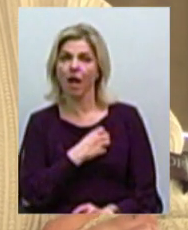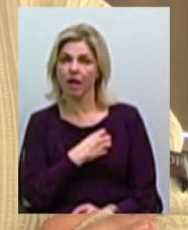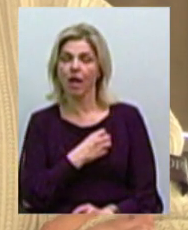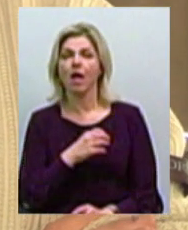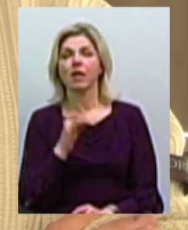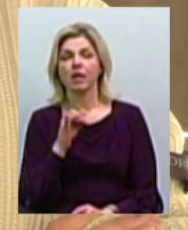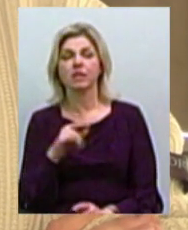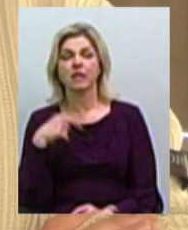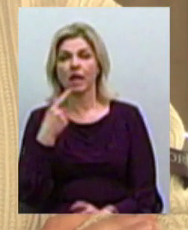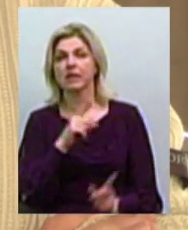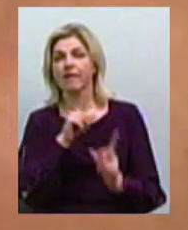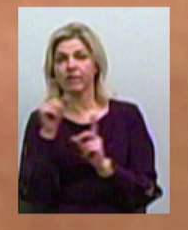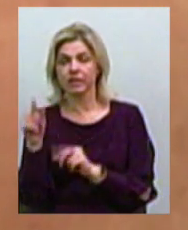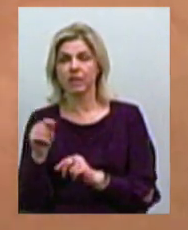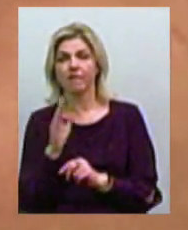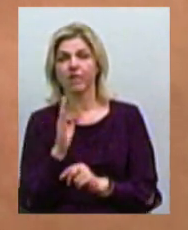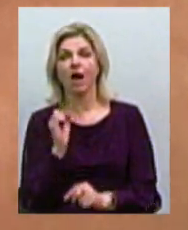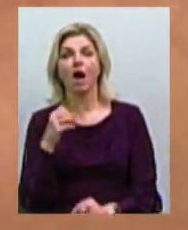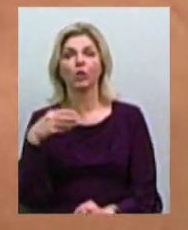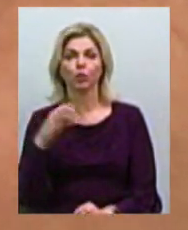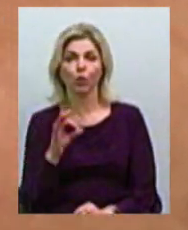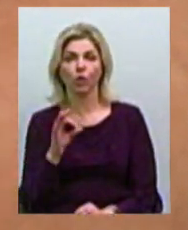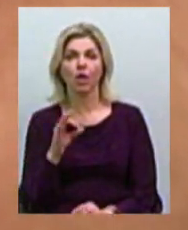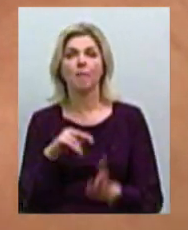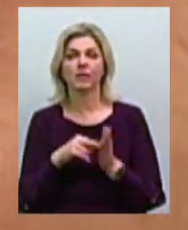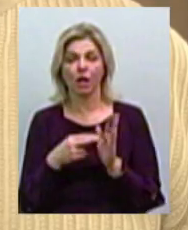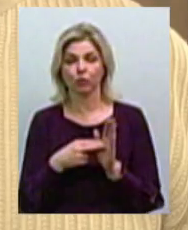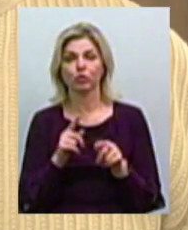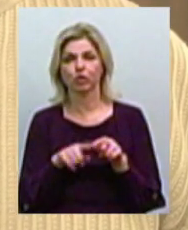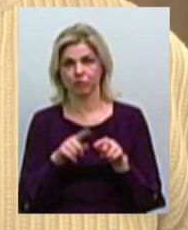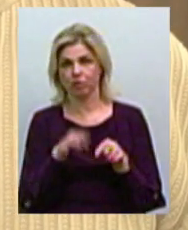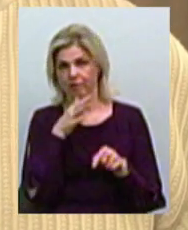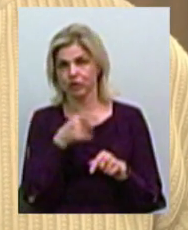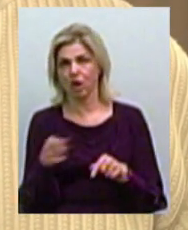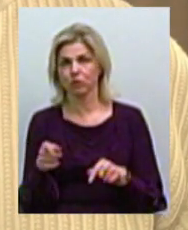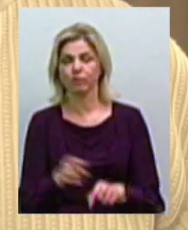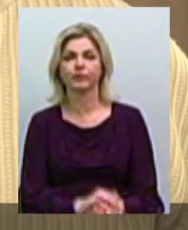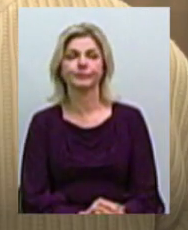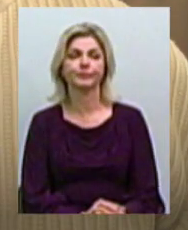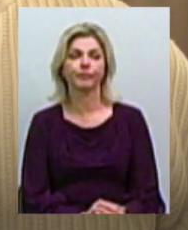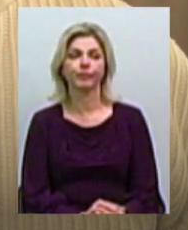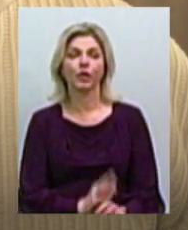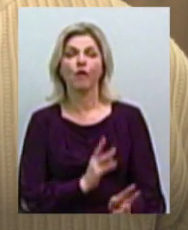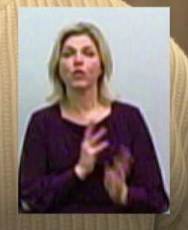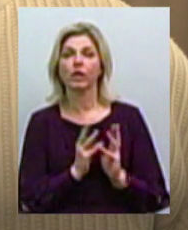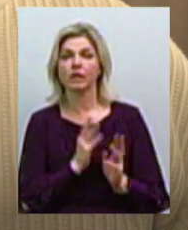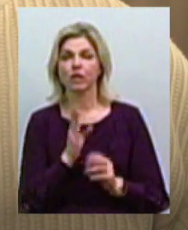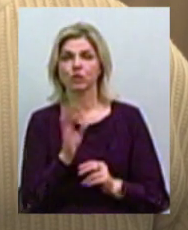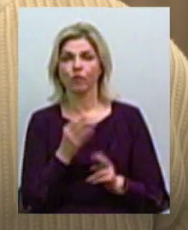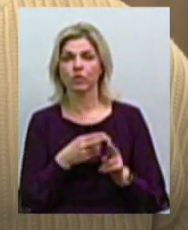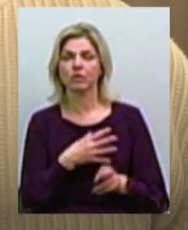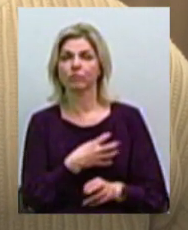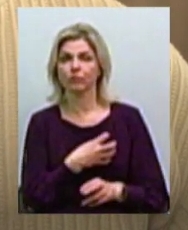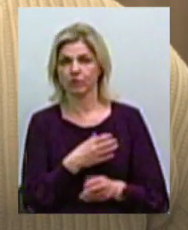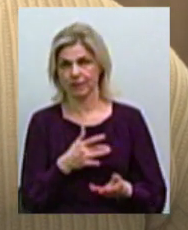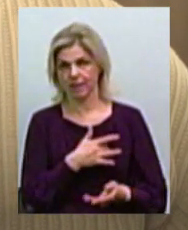візит вже в зону проведення операції Об'єднаних сил планує найближчим часом. Волонтерство – це позив